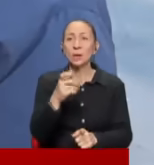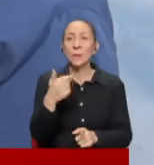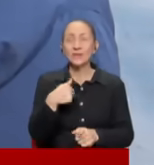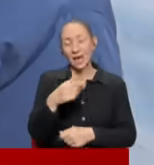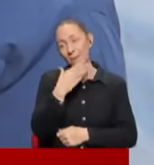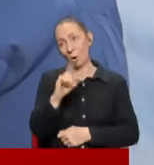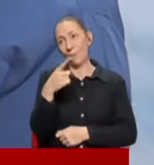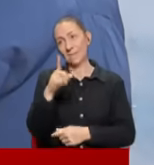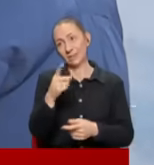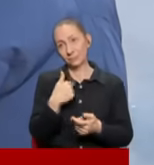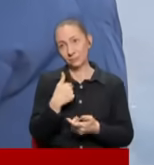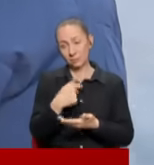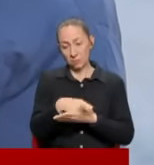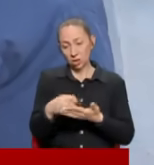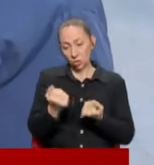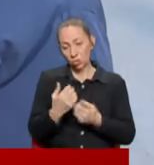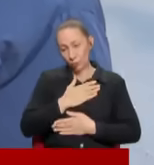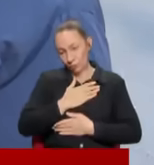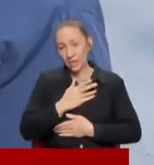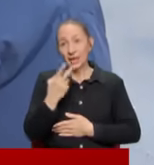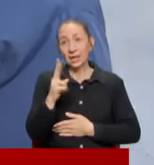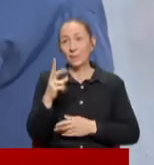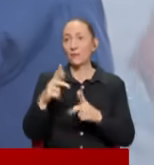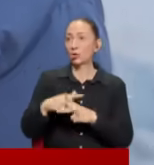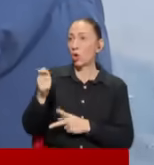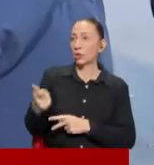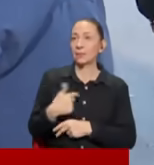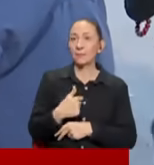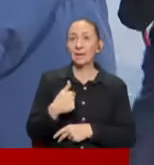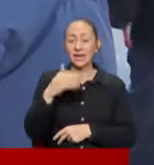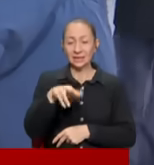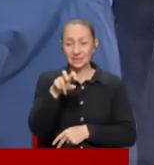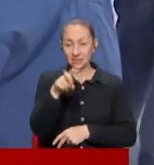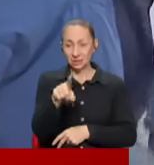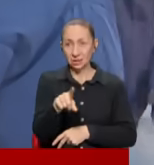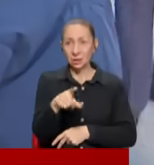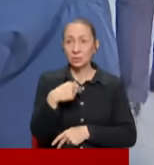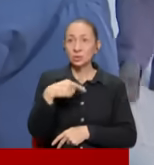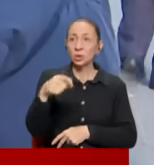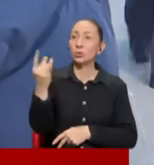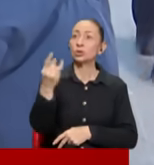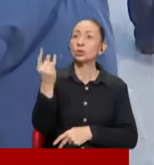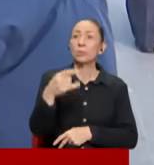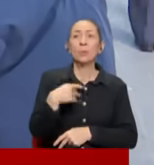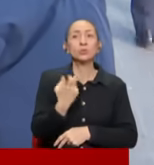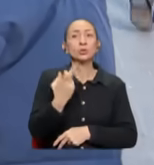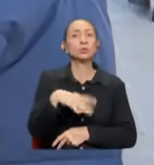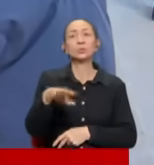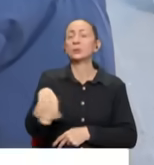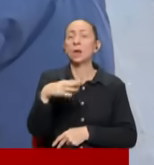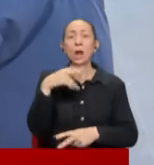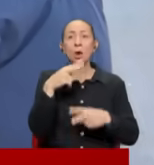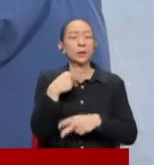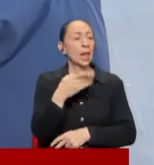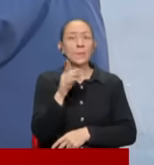ben emekliyim. 10 bin lira ben tutuda maaş alıyorum. 2 bin lira fatura ödemişim. Bana kalmış 8 bin lira. Ben şurada dolaşıyorum böyle avara avara.